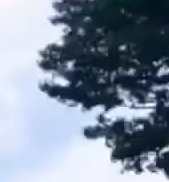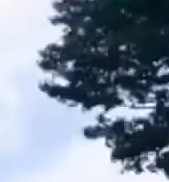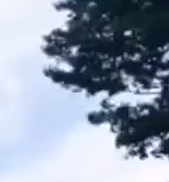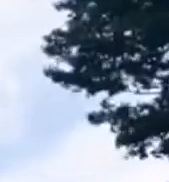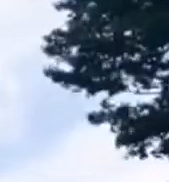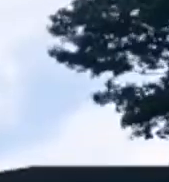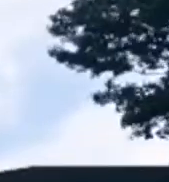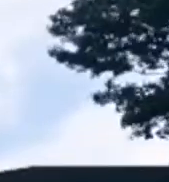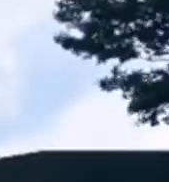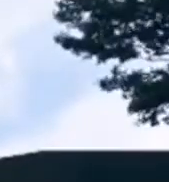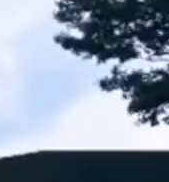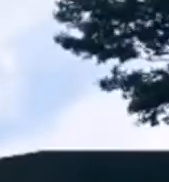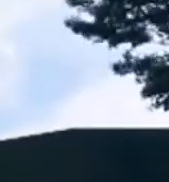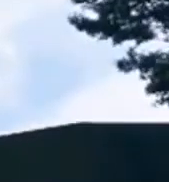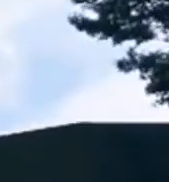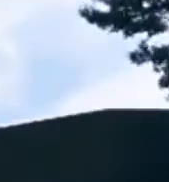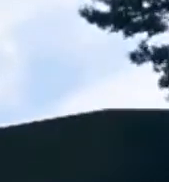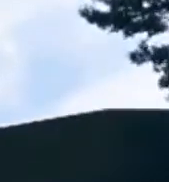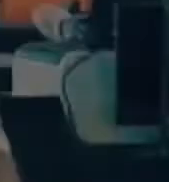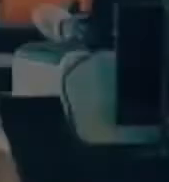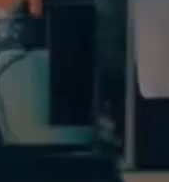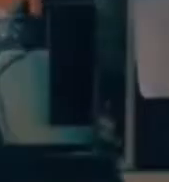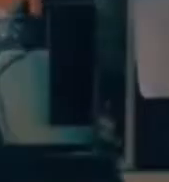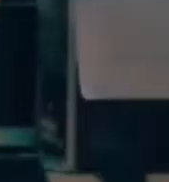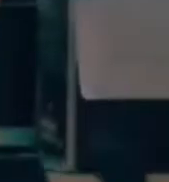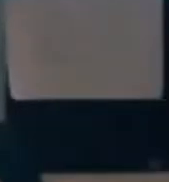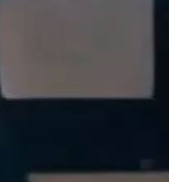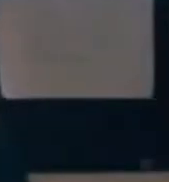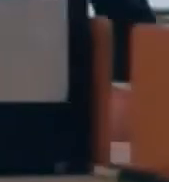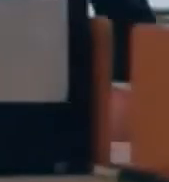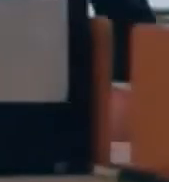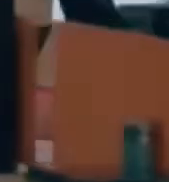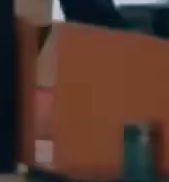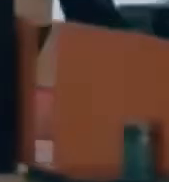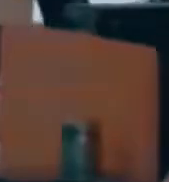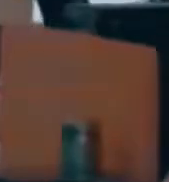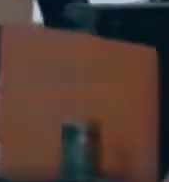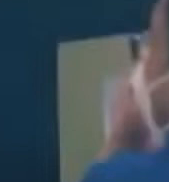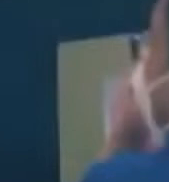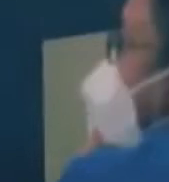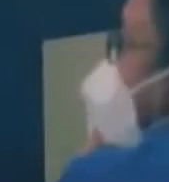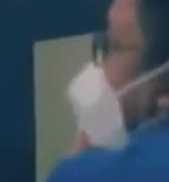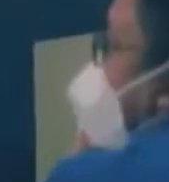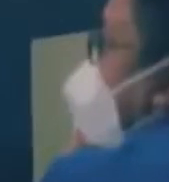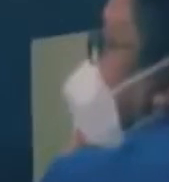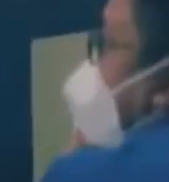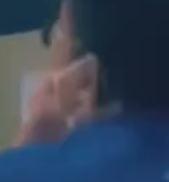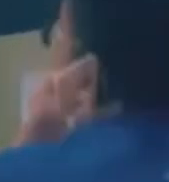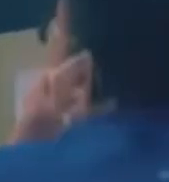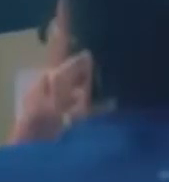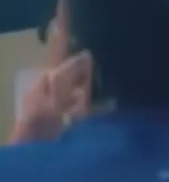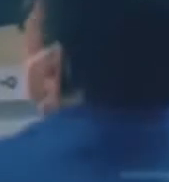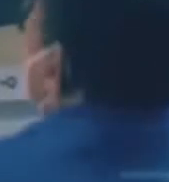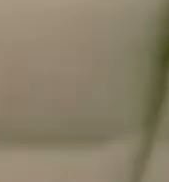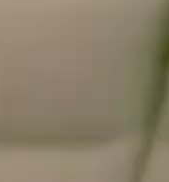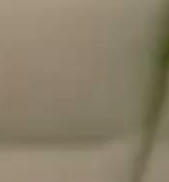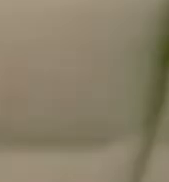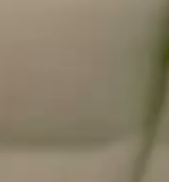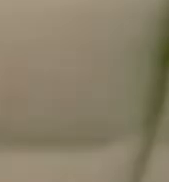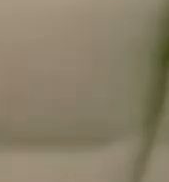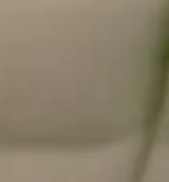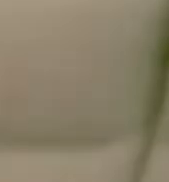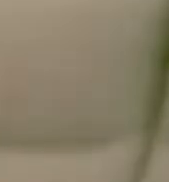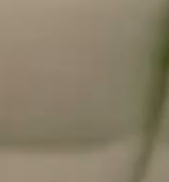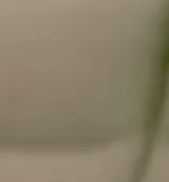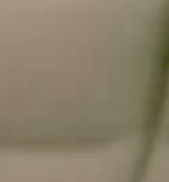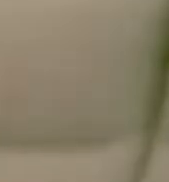Pemirsa TVRI, pandemi COVID-19 belum berakhir.